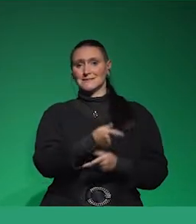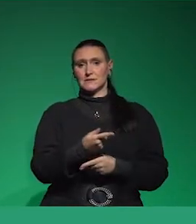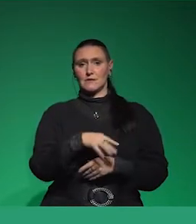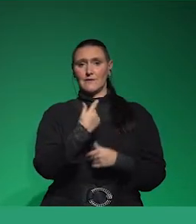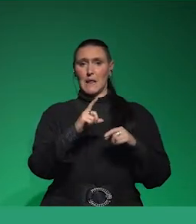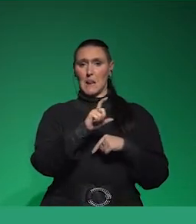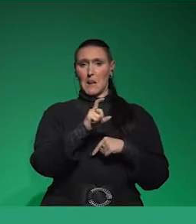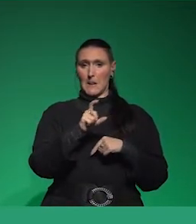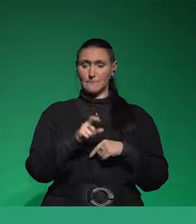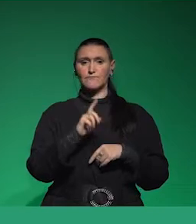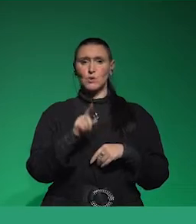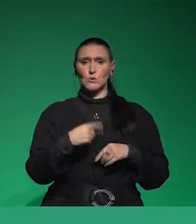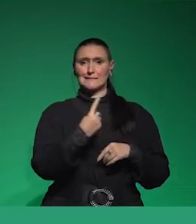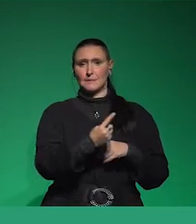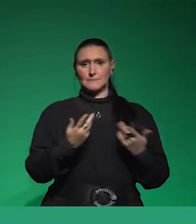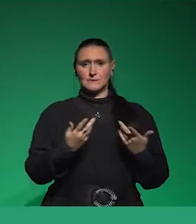wirklich